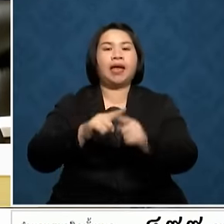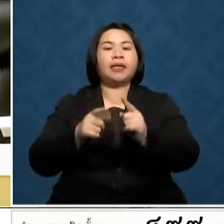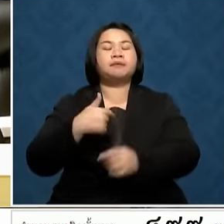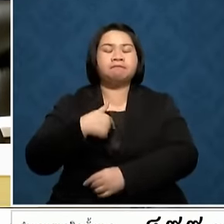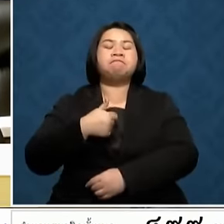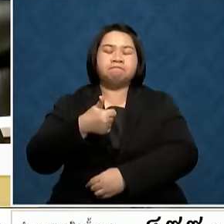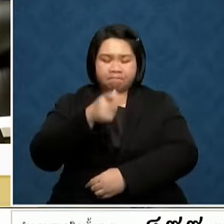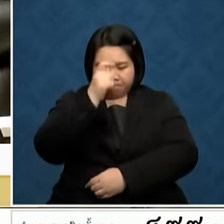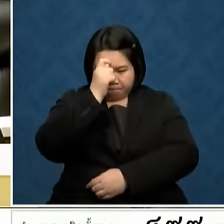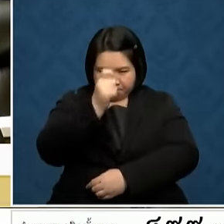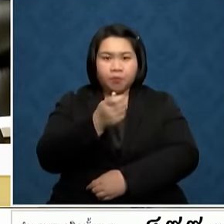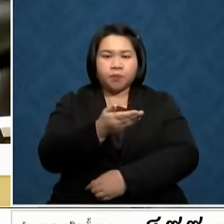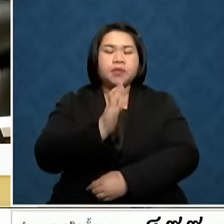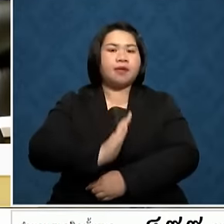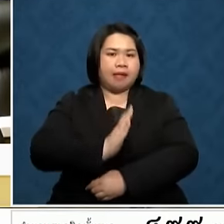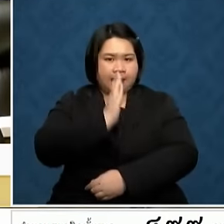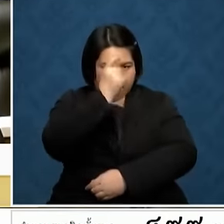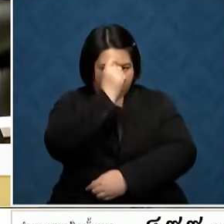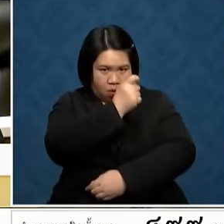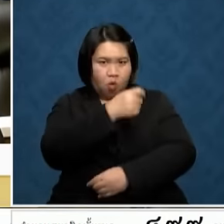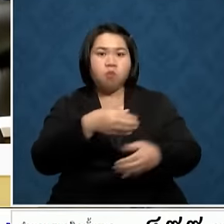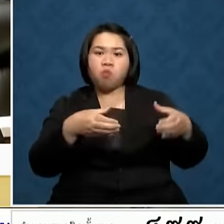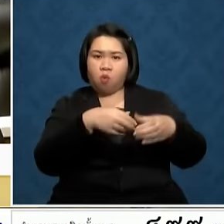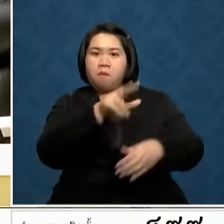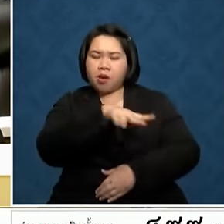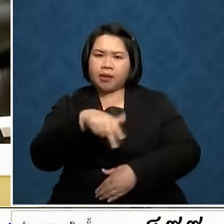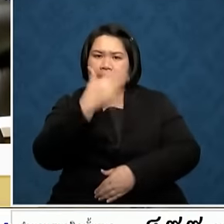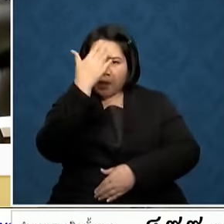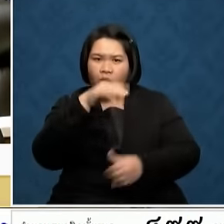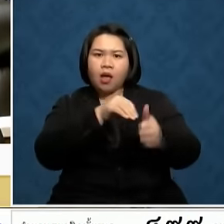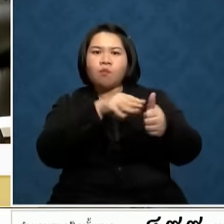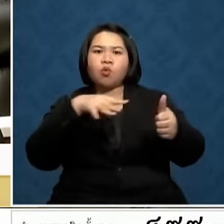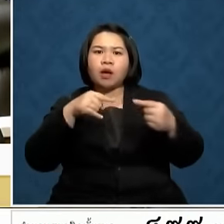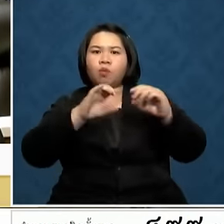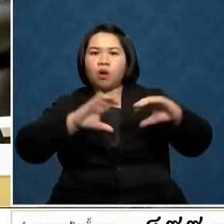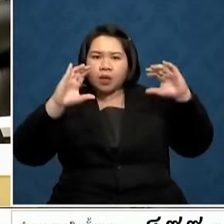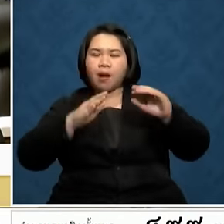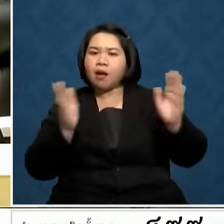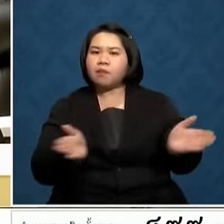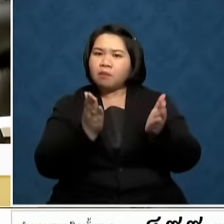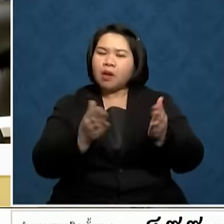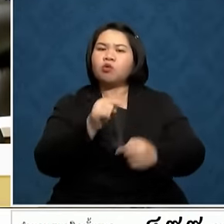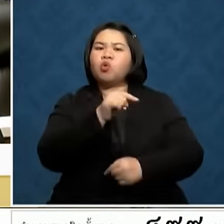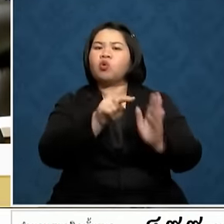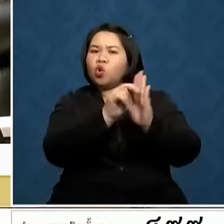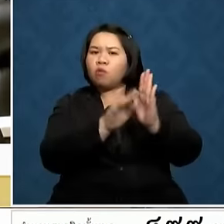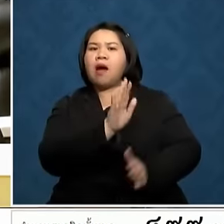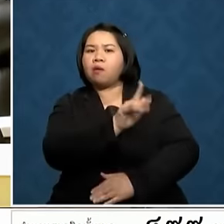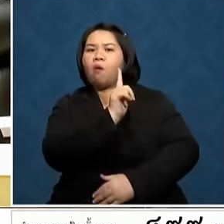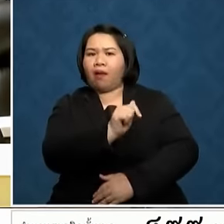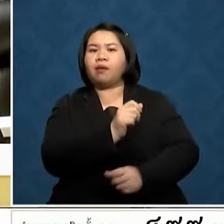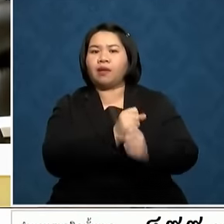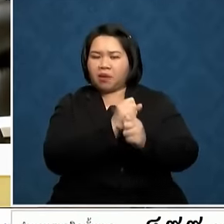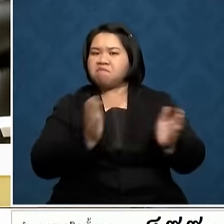บครับวาท่านเองกให้เกียดแลวกขรบพกเพื่ทายในฐานแกนำรฐบาลใกพยายจะผักัโยบายเรืทงของตวเองไ้เต็ที่